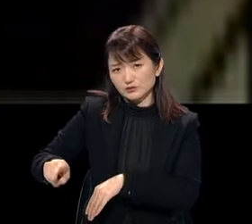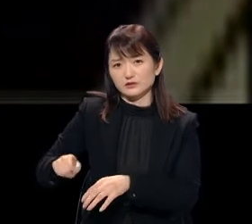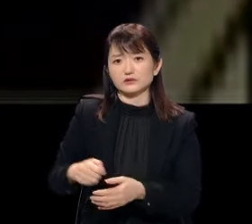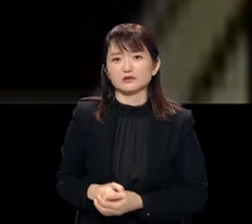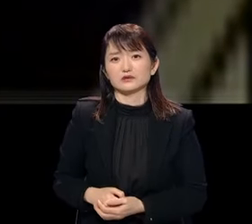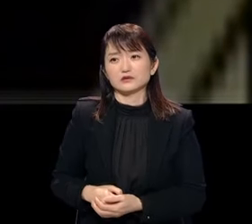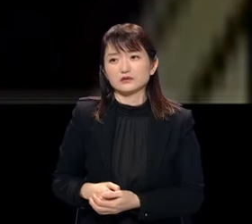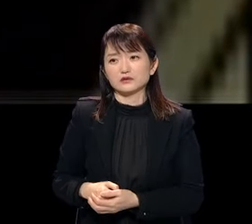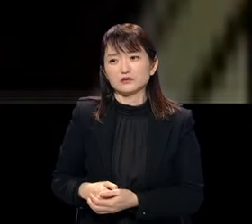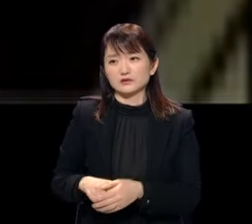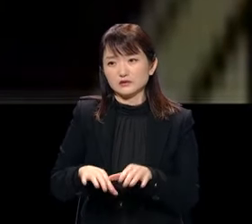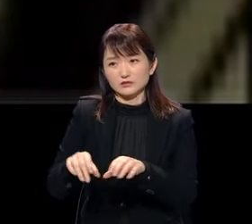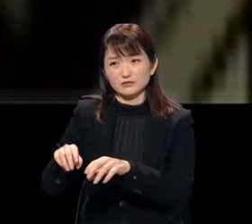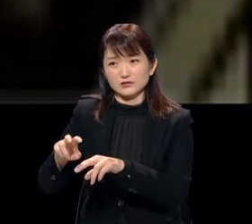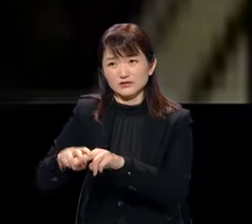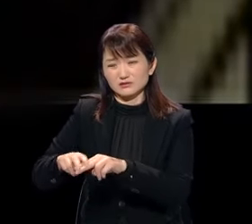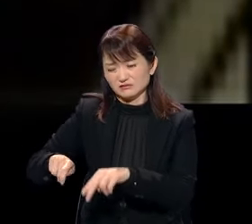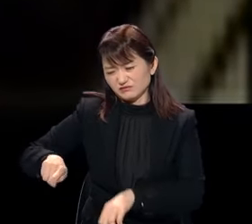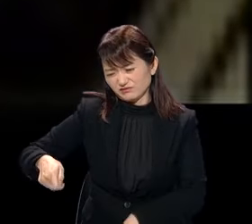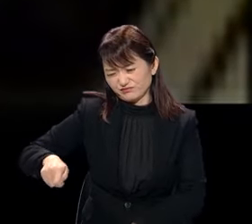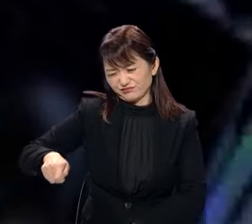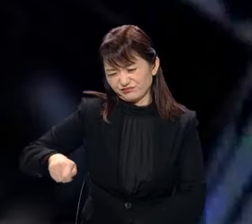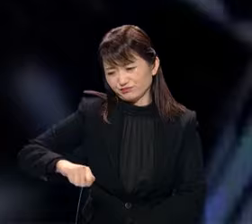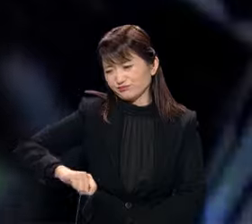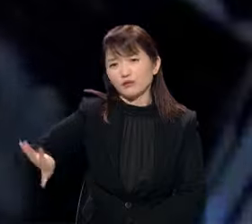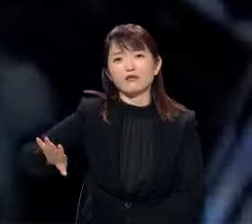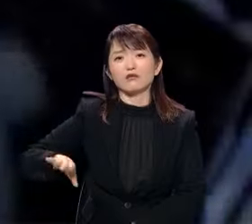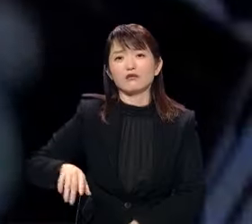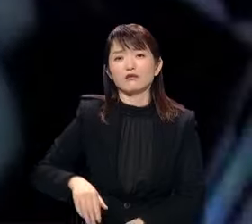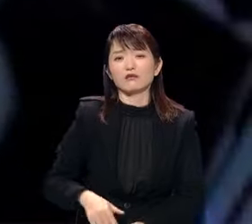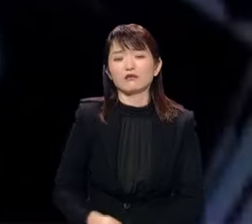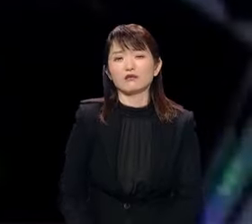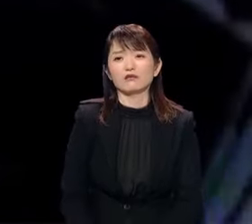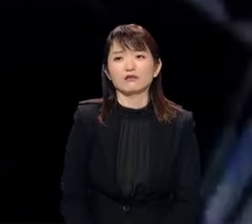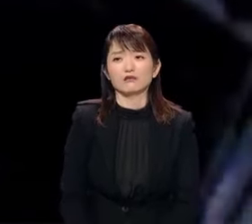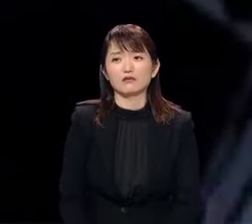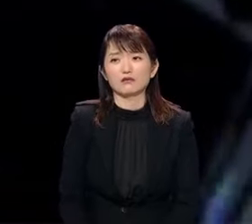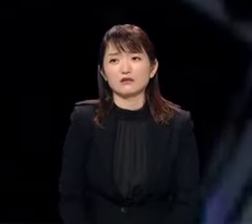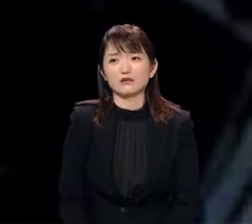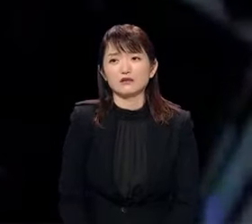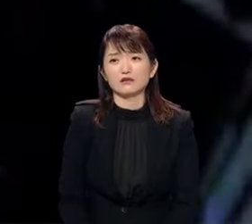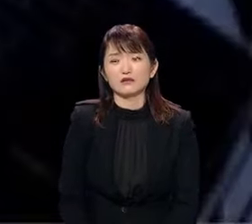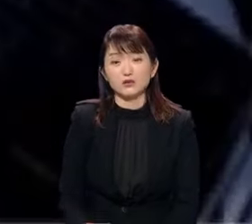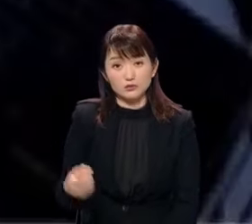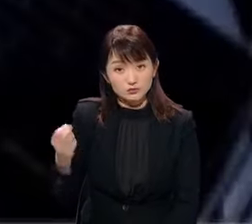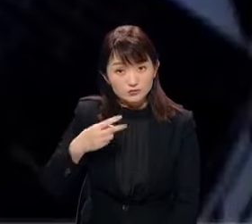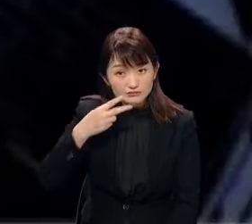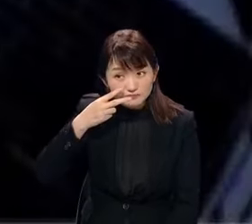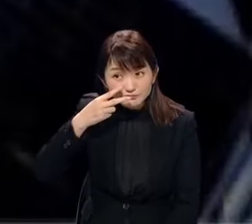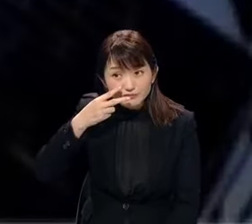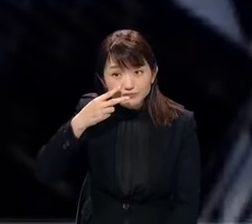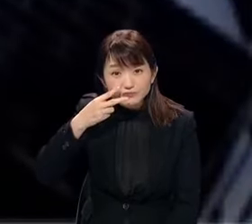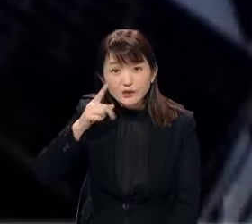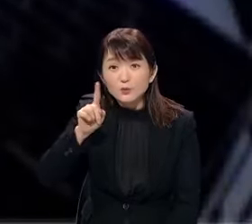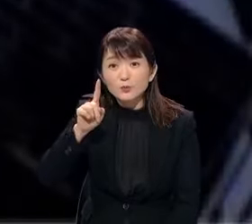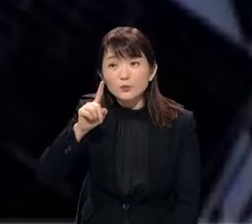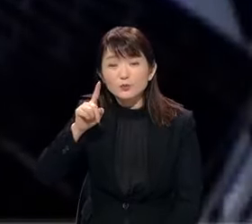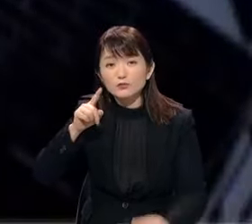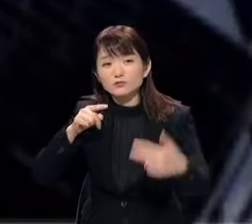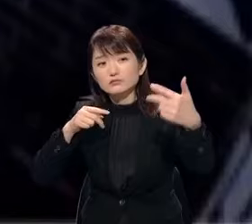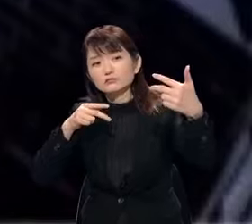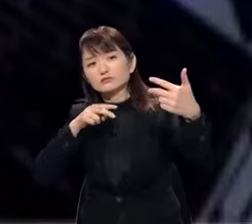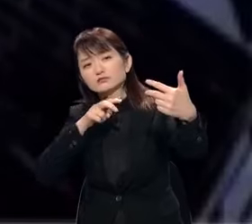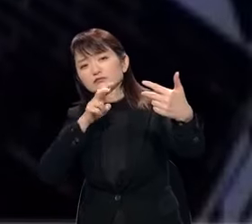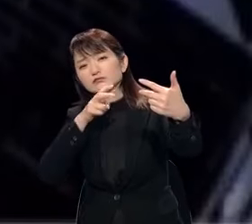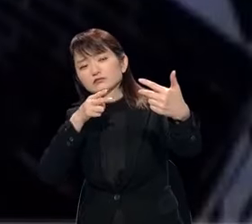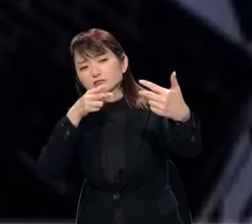아니냐 소파에 쓱쓱 문질러서 끄고 던졌어요. 예, 또 다른 담배를 물더니 이번에는 CCTV를 많이